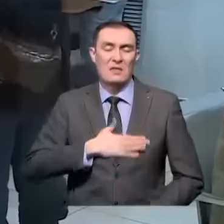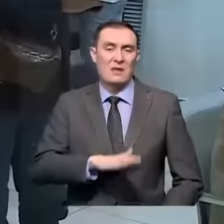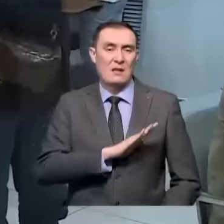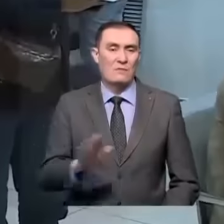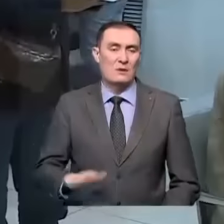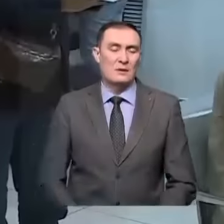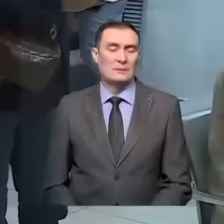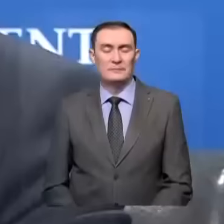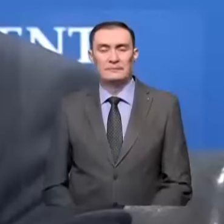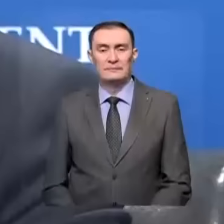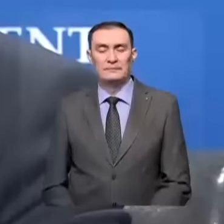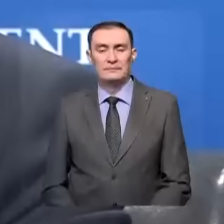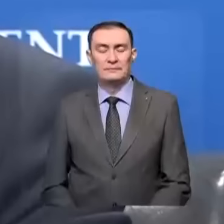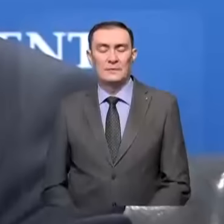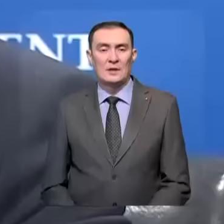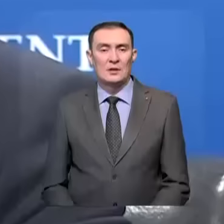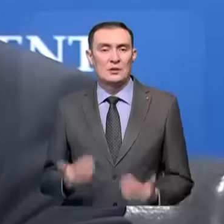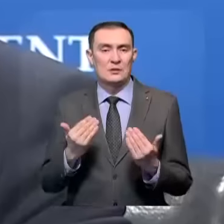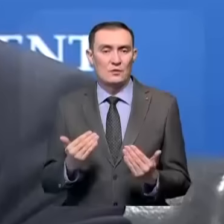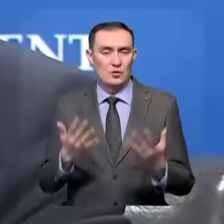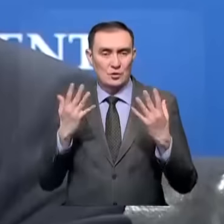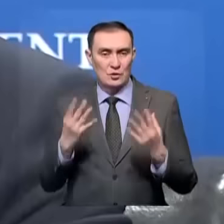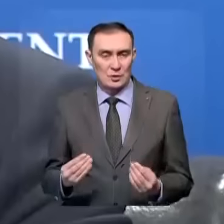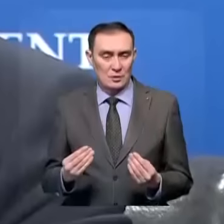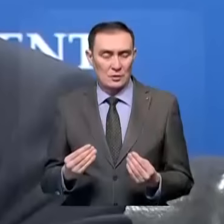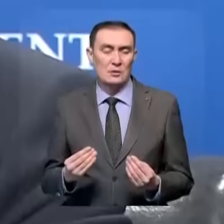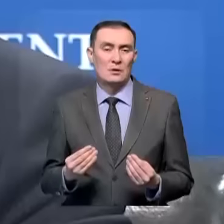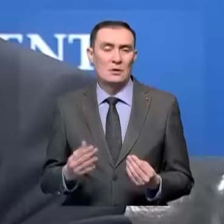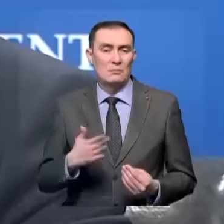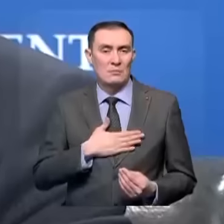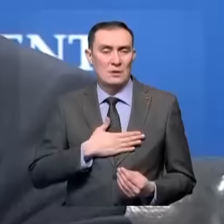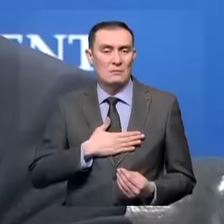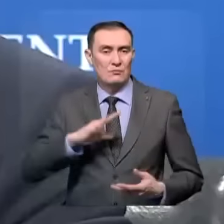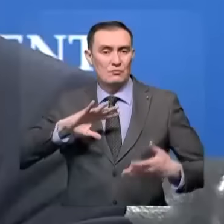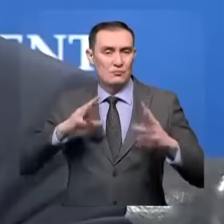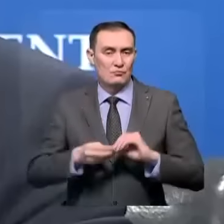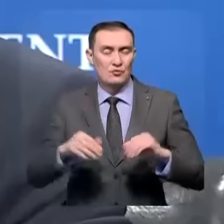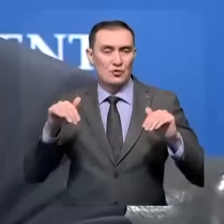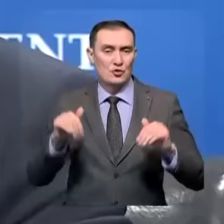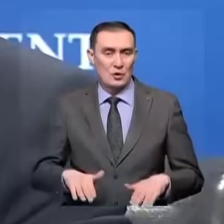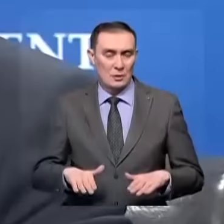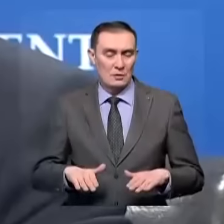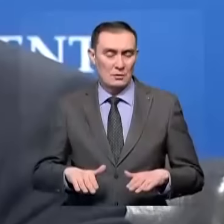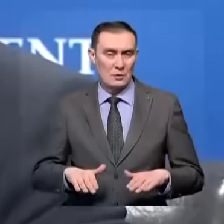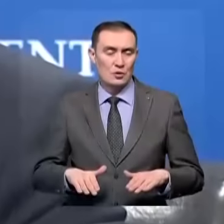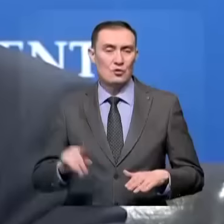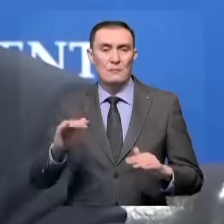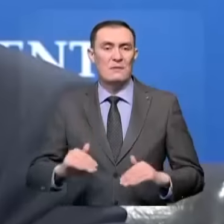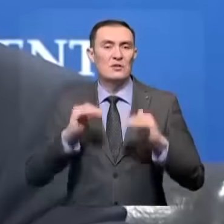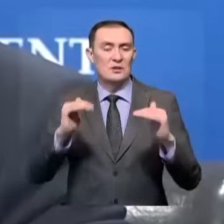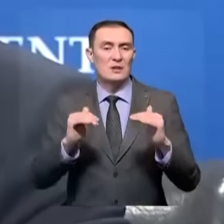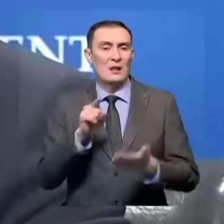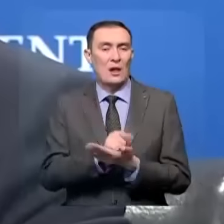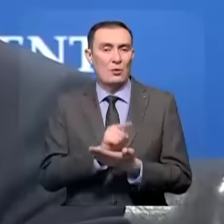недовольство. На сегодняшний день пришли к мнению, что повышение ставки